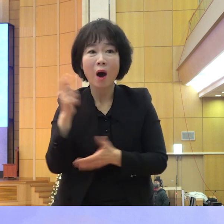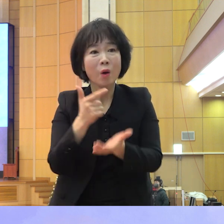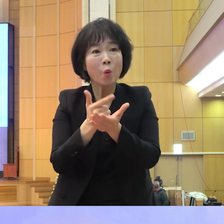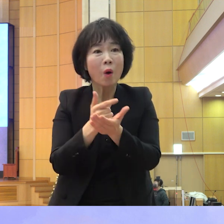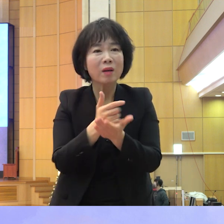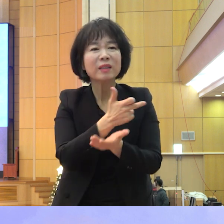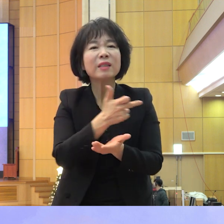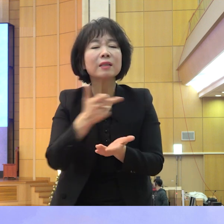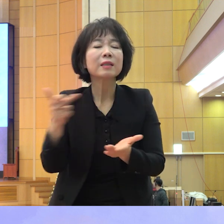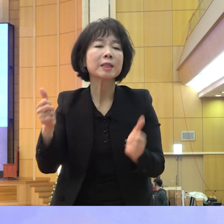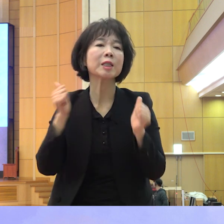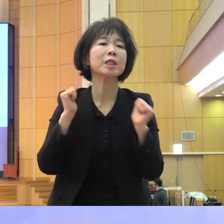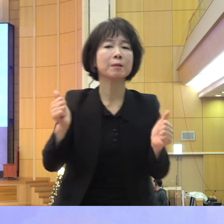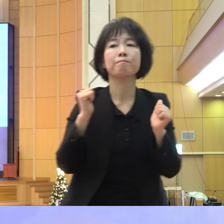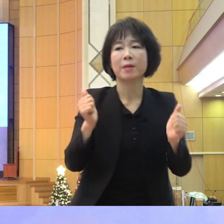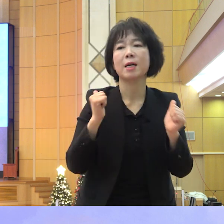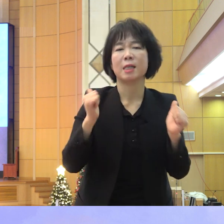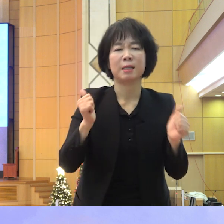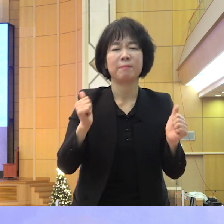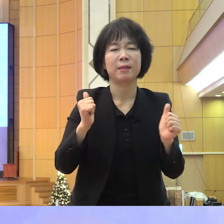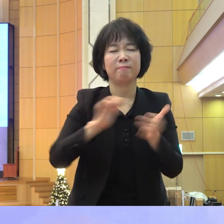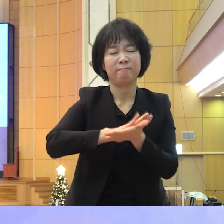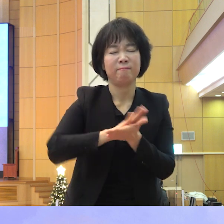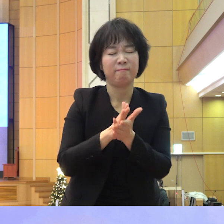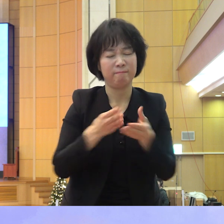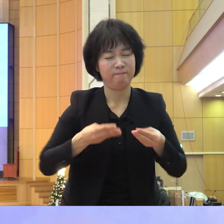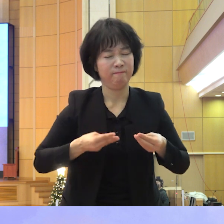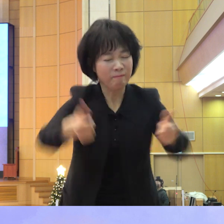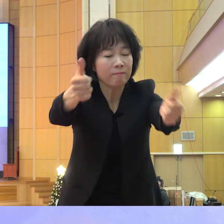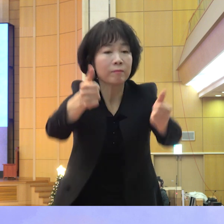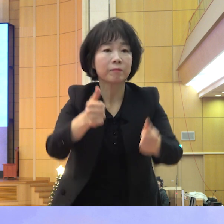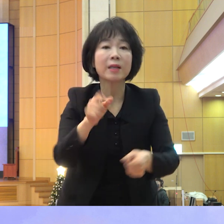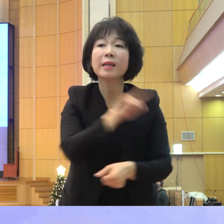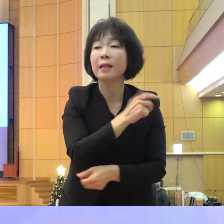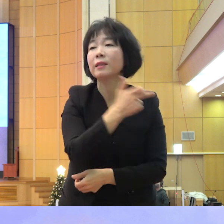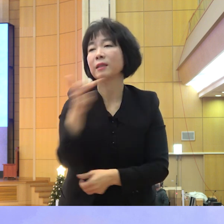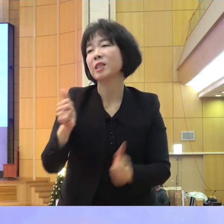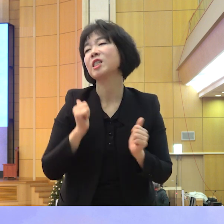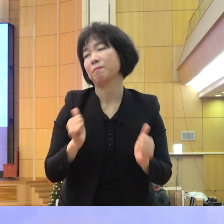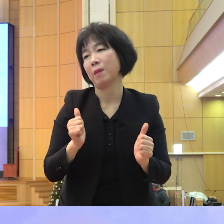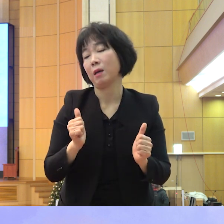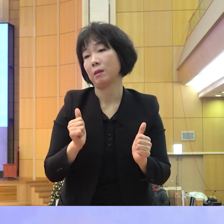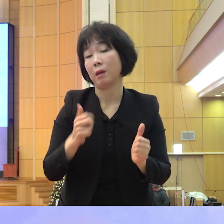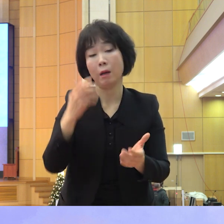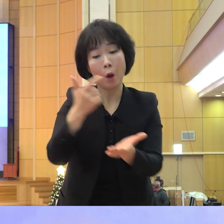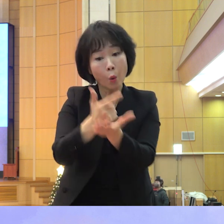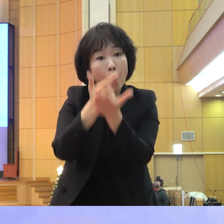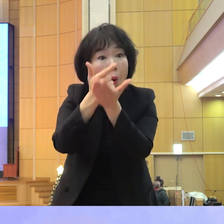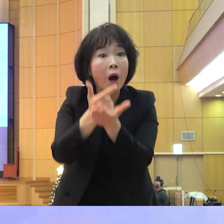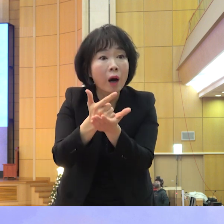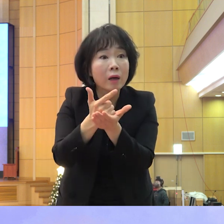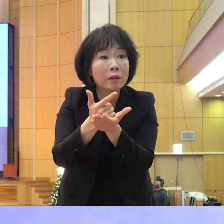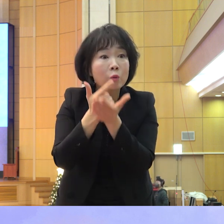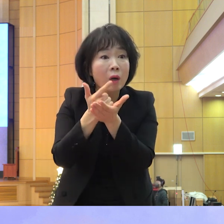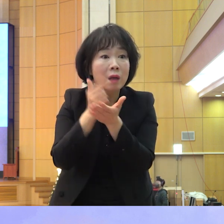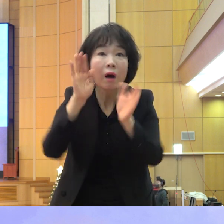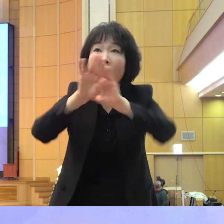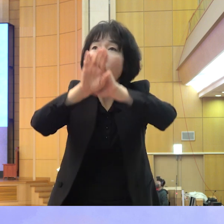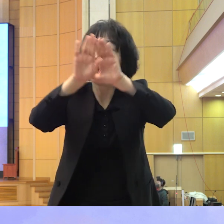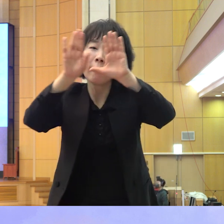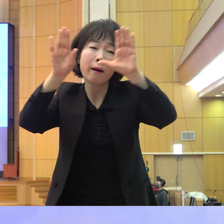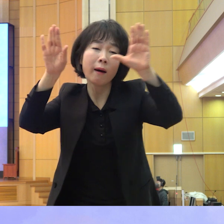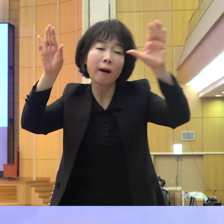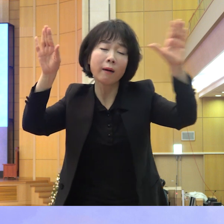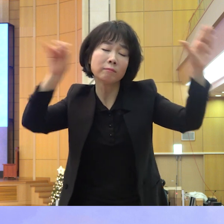심판이 현재까지 노아의 홍수 심판이었습니다. 노아 당시에 비가 40일 동안 주야로 장차 비가